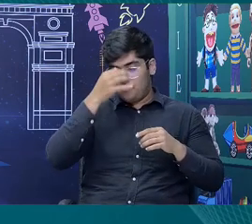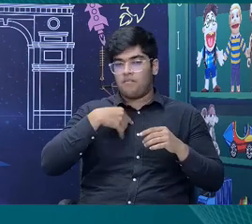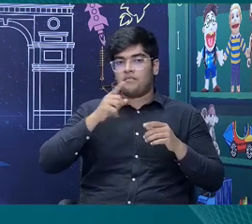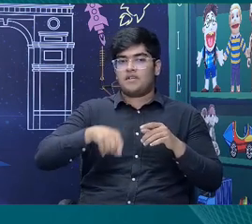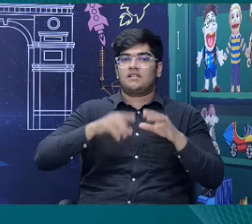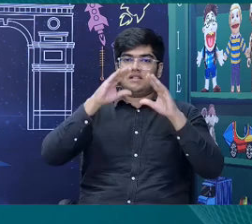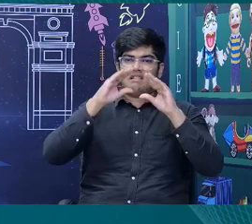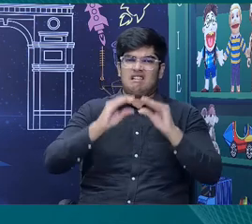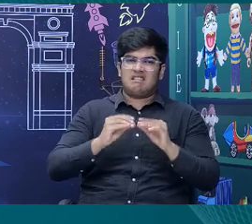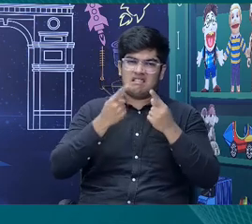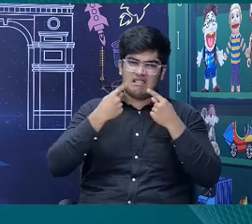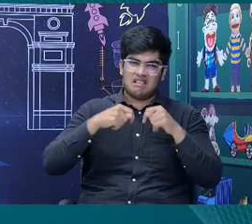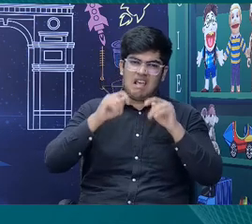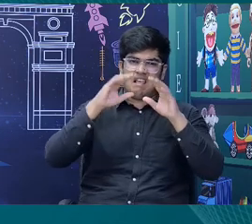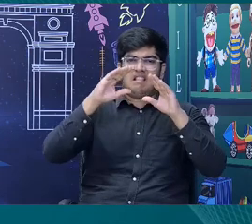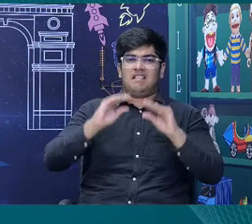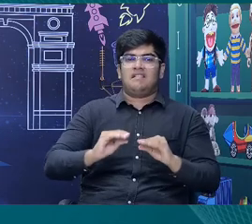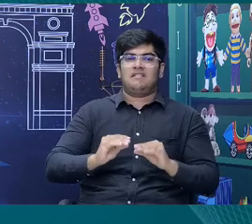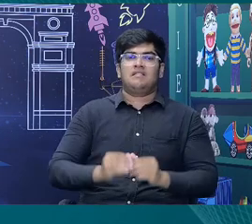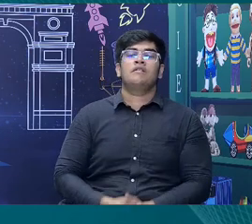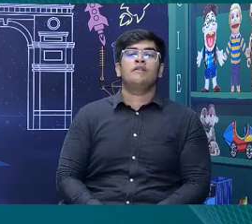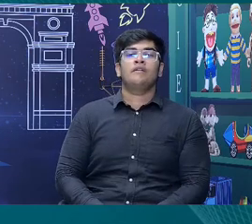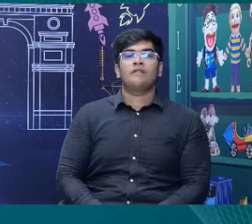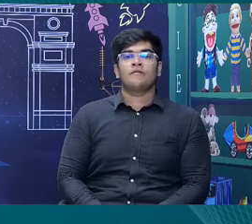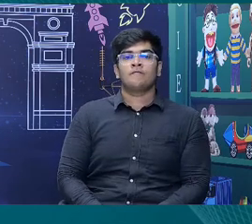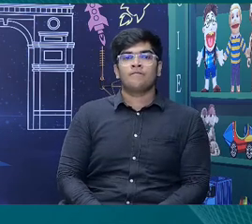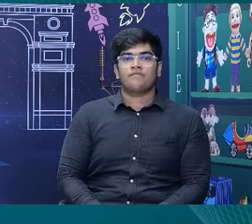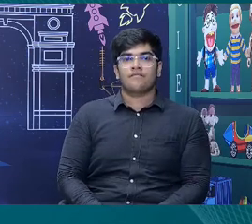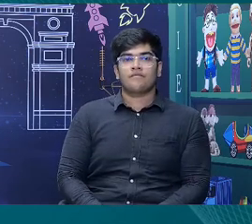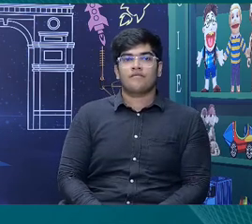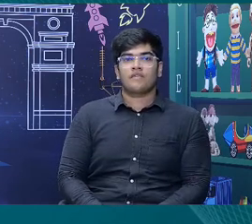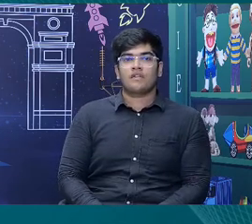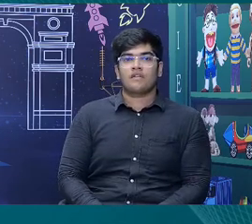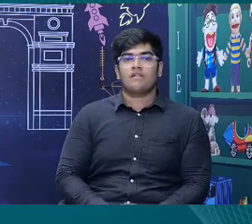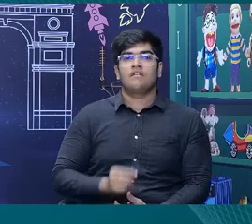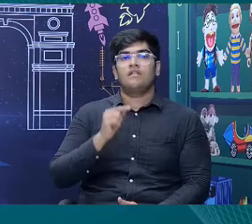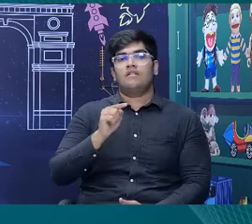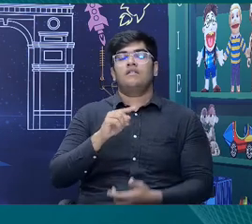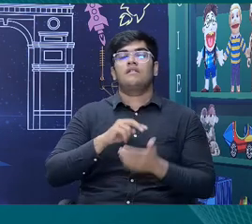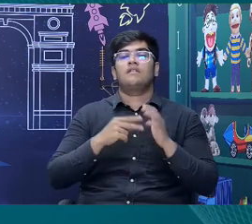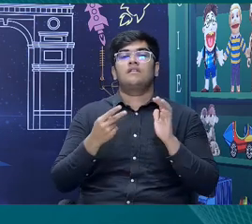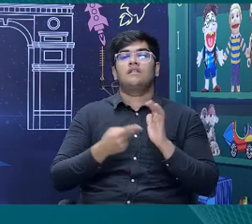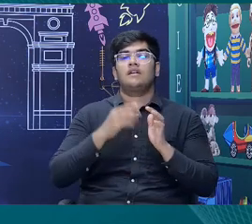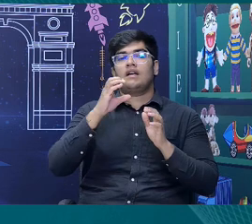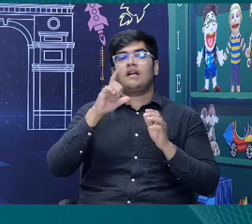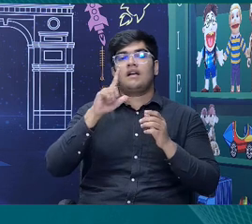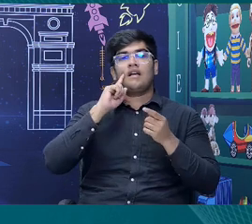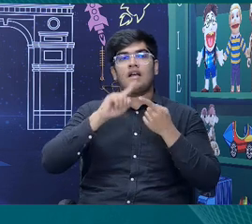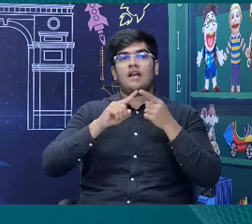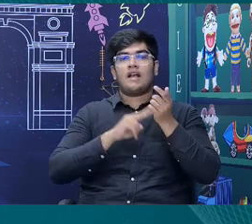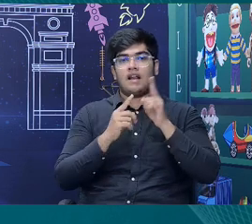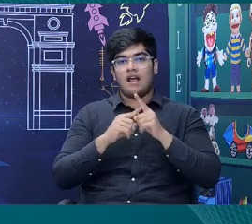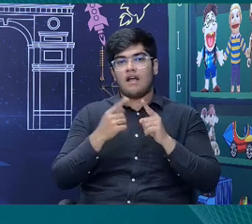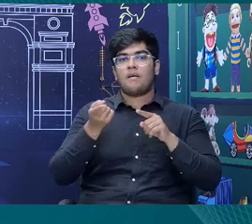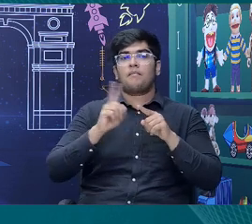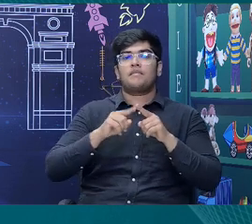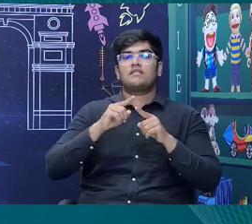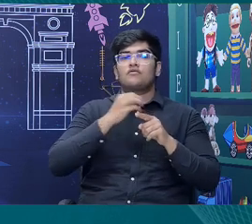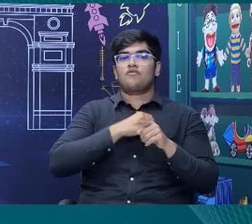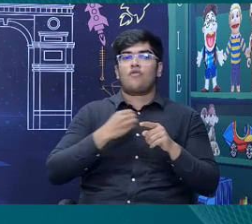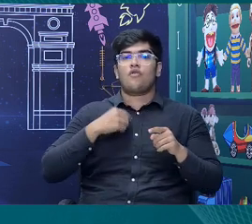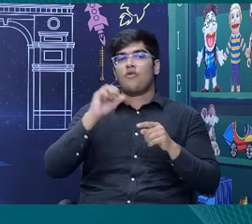करें उसकी लाइफ बेटर करें एक जो क्लाइंट और थेरेपी का थेरेपी का या थेरेपिस्ट का रिलेशनशिप है वो